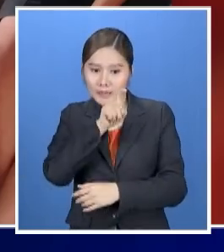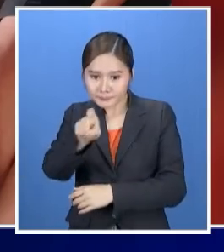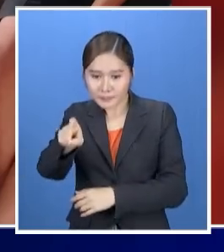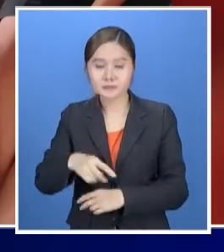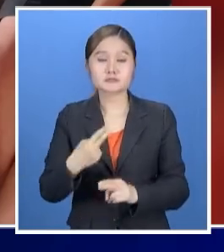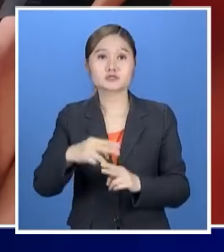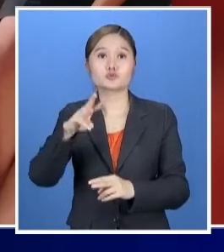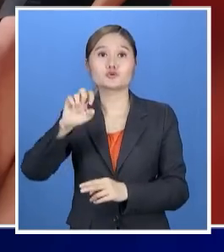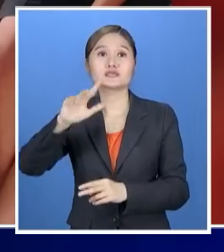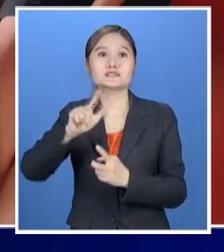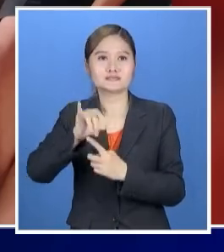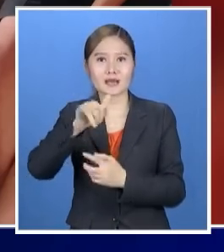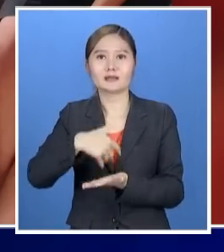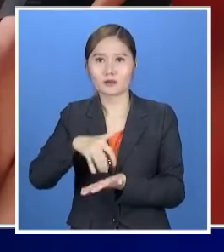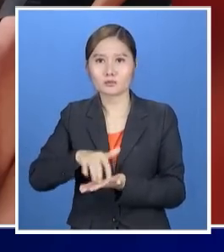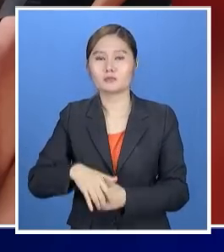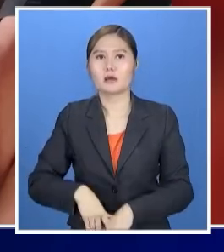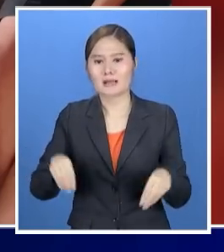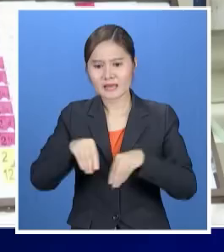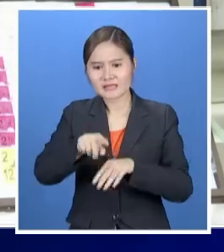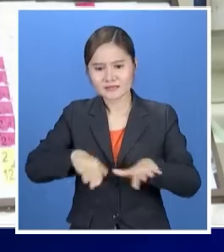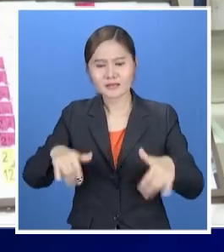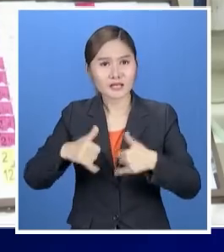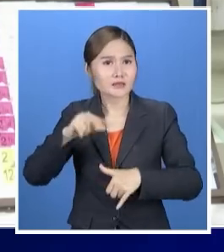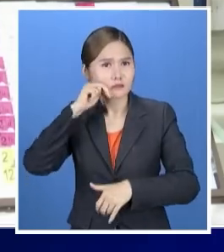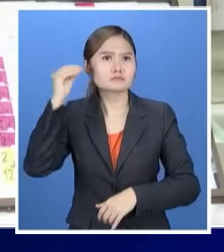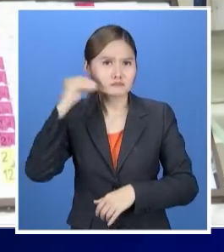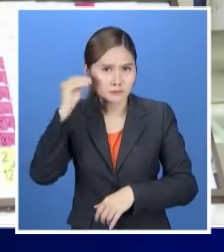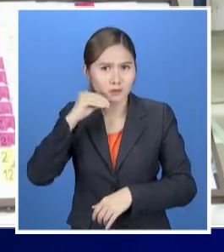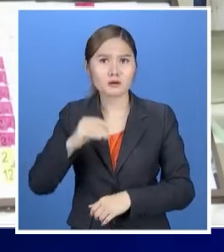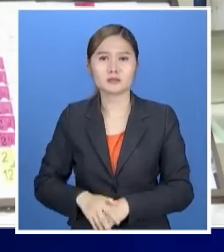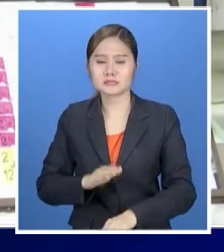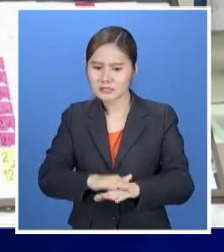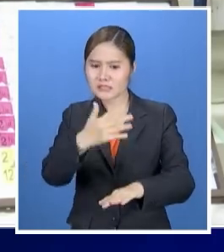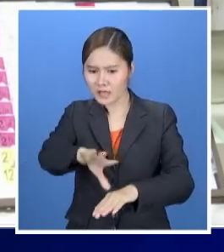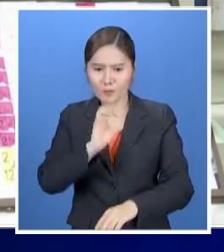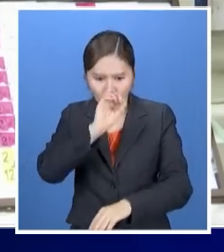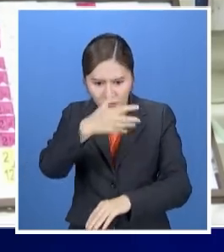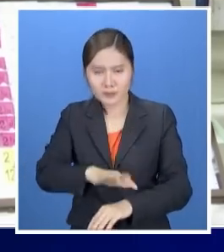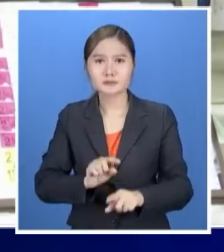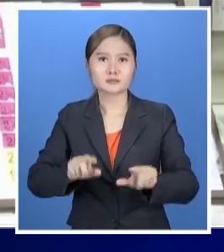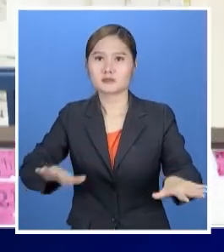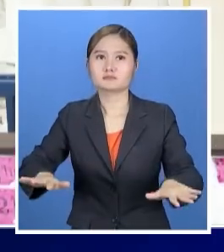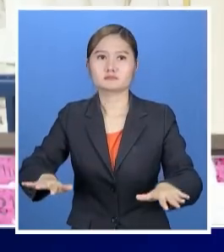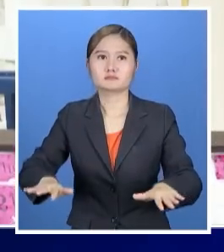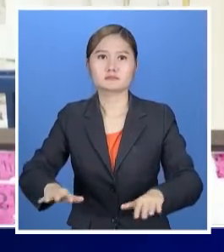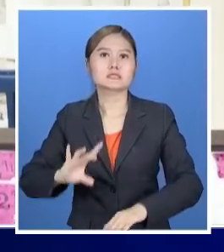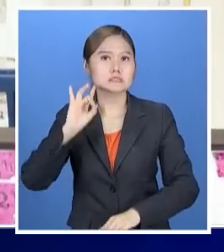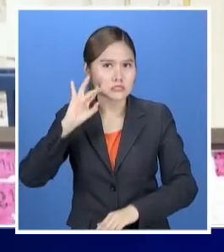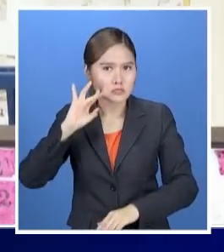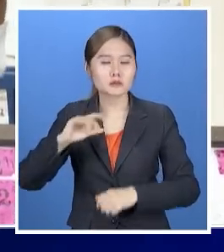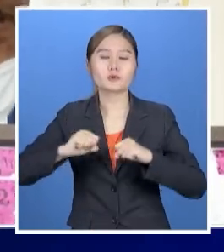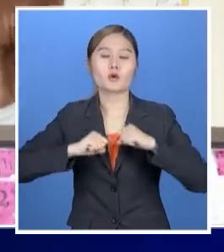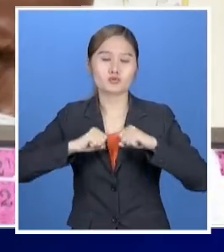ถามคุณวิชัยเขาบอกแบบนี้นะคะว่าแถวนี้มีเด็กมาเล่นน้ำกันบ่อยมากเตือนกันแล้วอะไรก็แล้วแต่ว่าเด็กบางคนเขาเริ่มเป็นวั